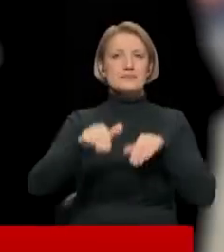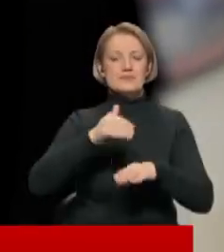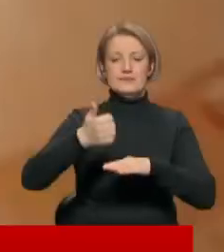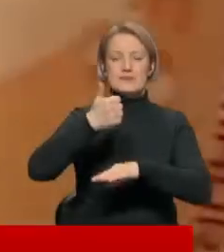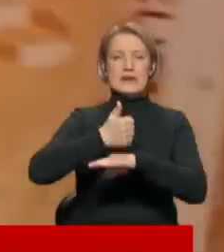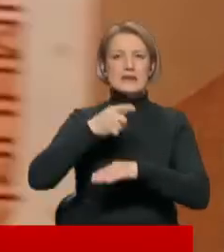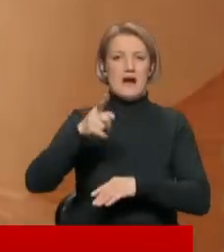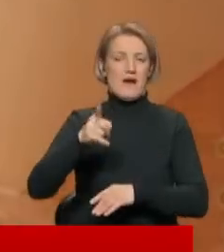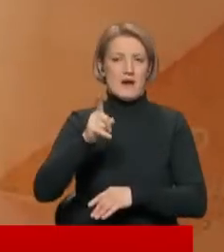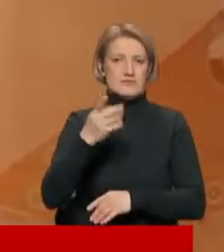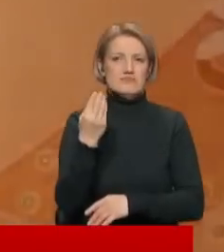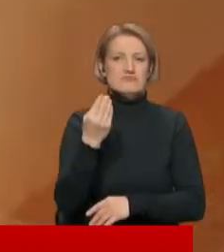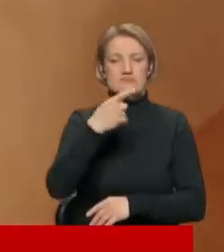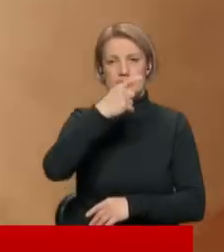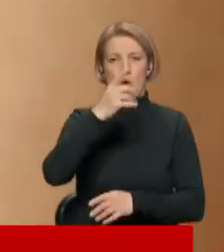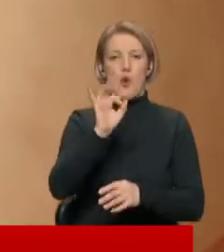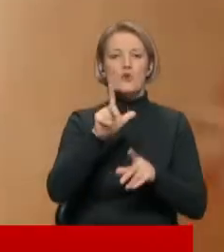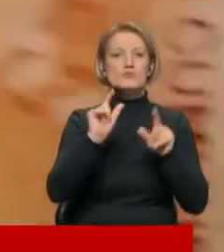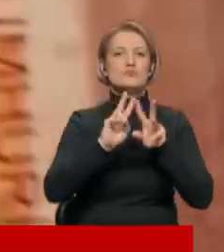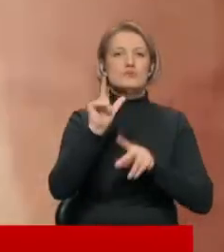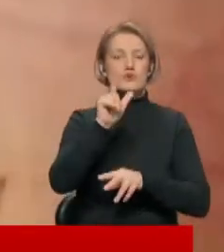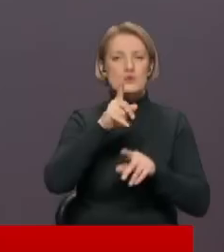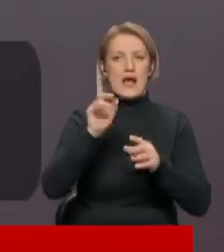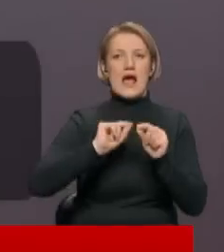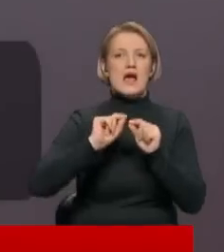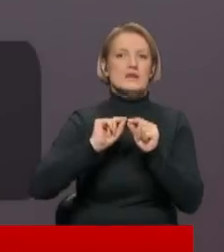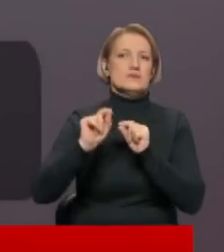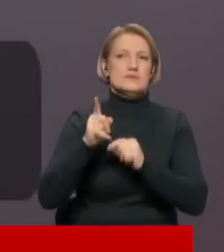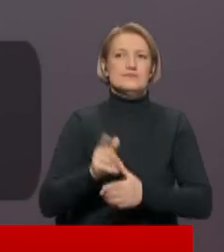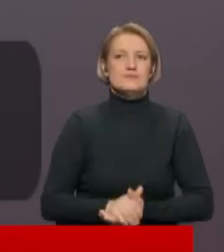iktidarın çizdiği olumlu tabloya rağmen muhalefetin ana gündemi ekonomi